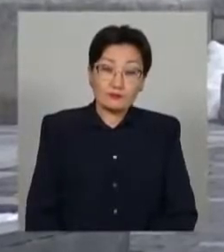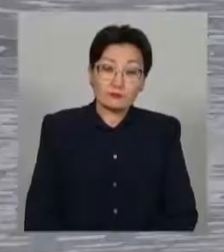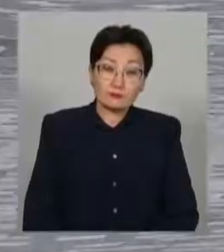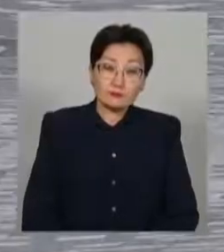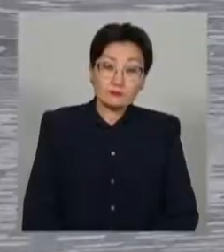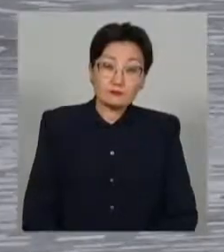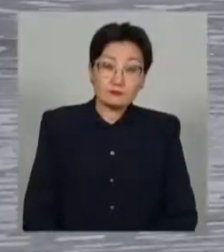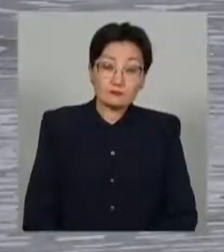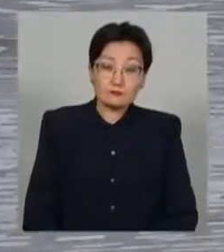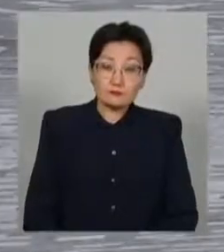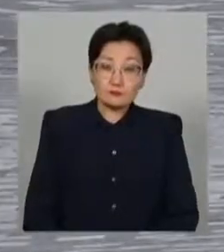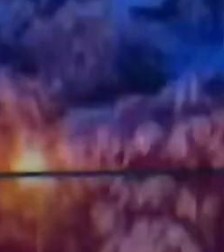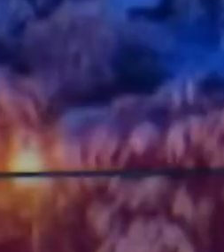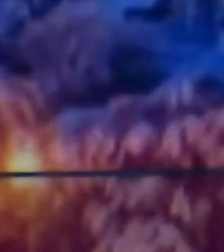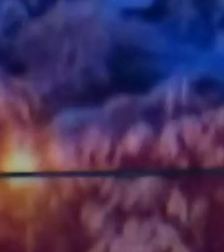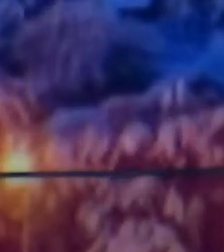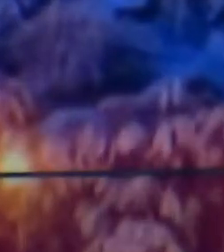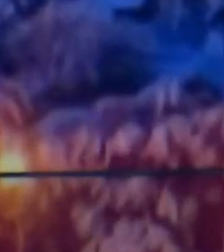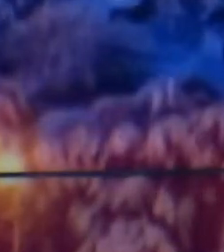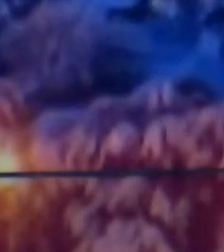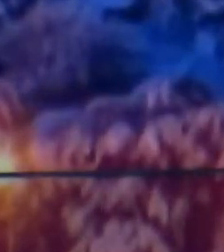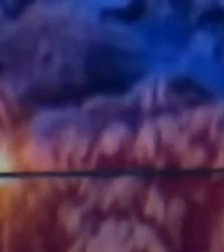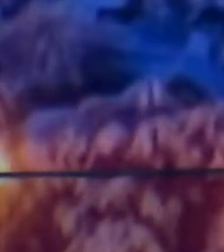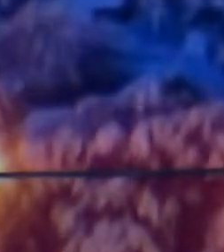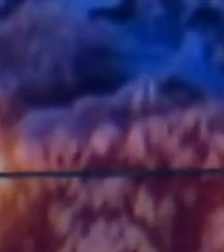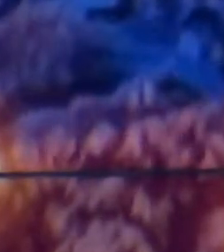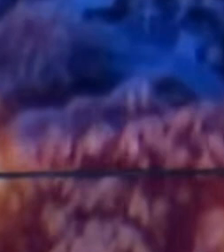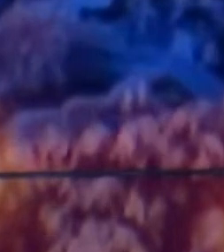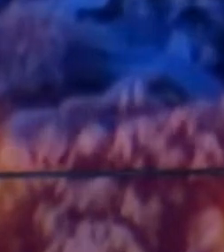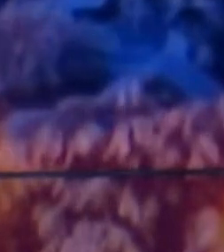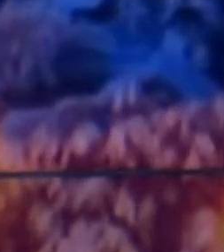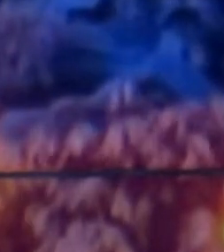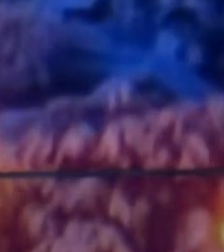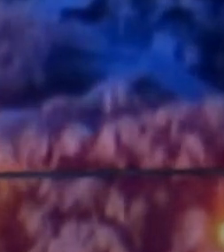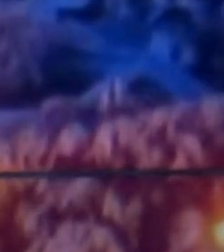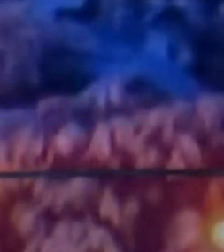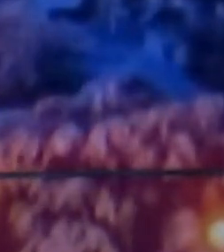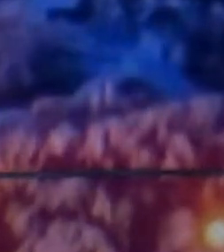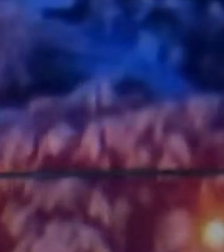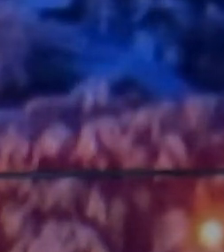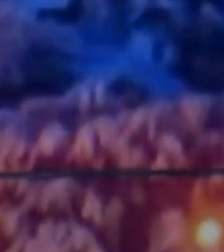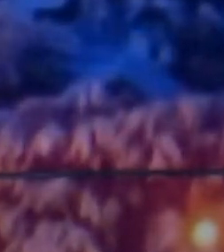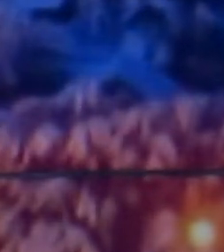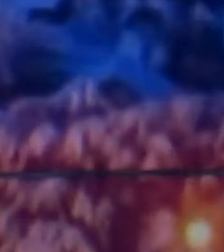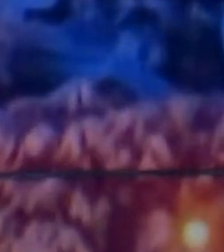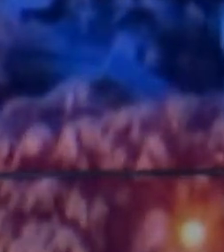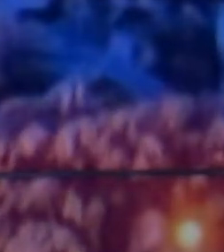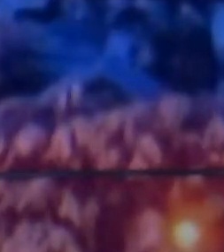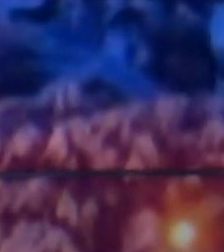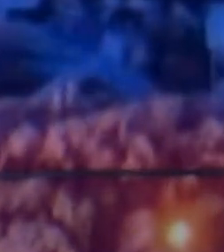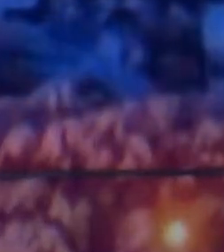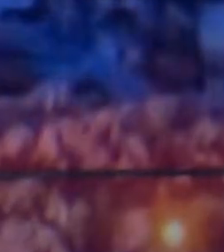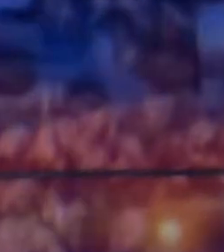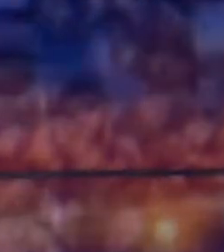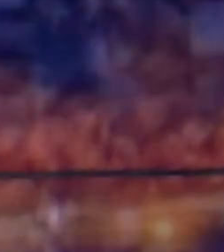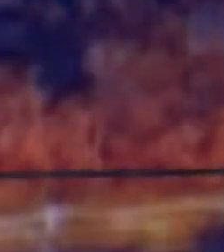Жанашымжанов, Алматы телеарнасы. Өтеле алым азық-түлік қауіпсіздігіне кері әсерін тигізбейді. Ол туралы индустрия және инфрақұрылымдық